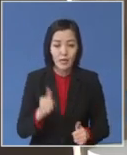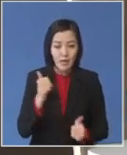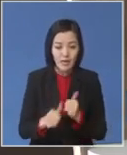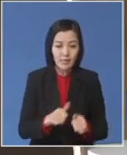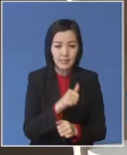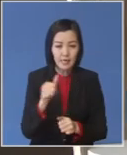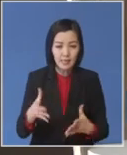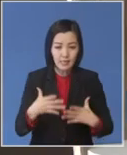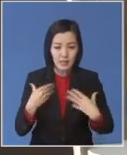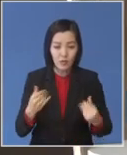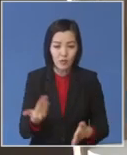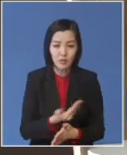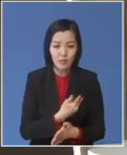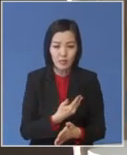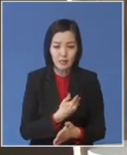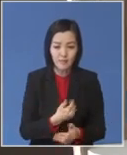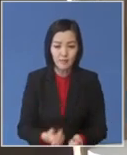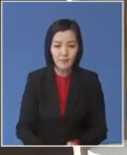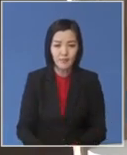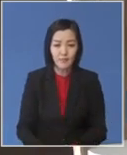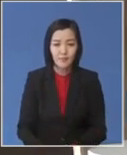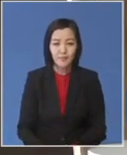тілеймін. Сенсіз мынау керегіне қаламын.